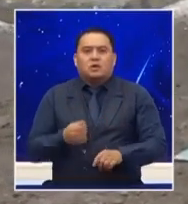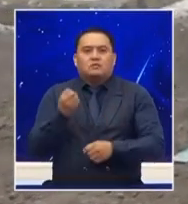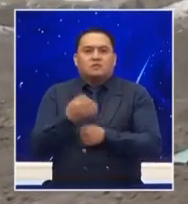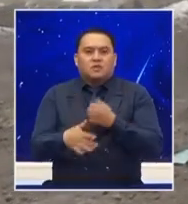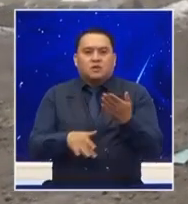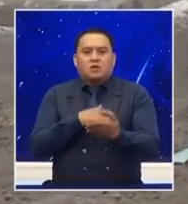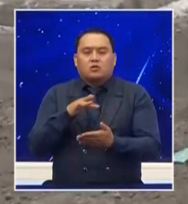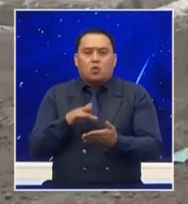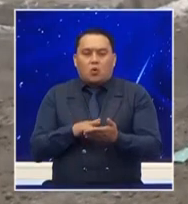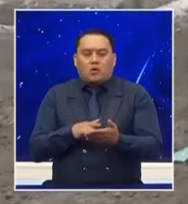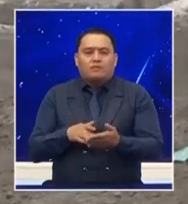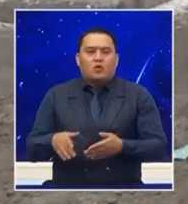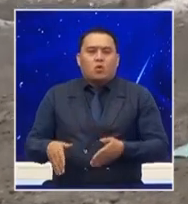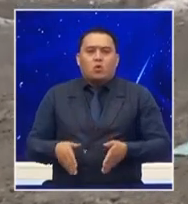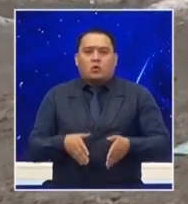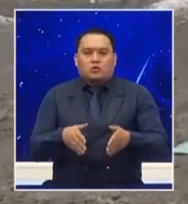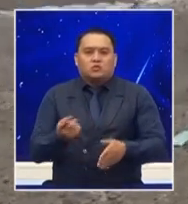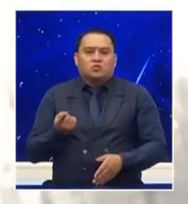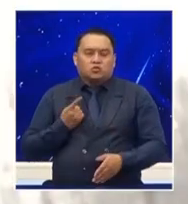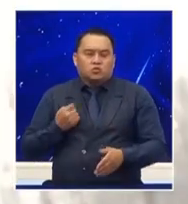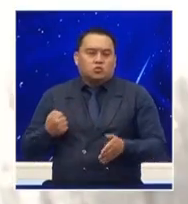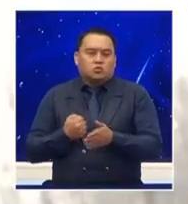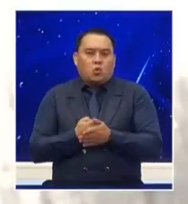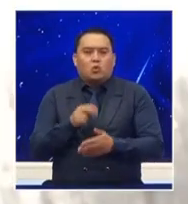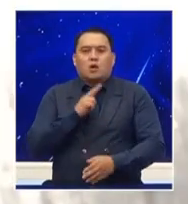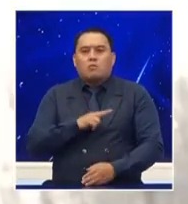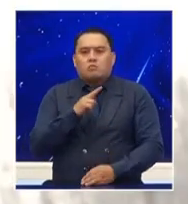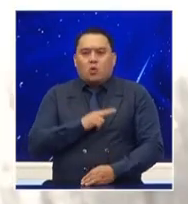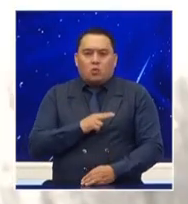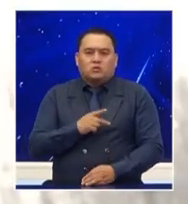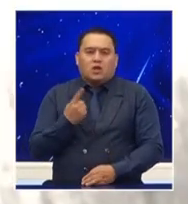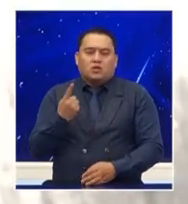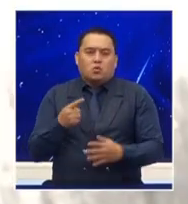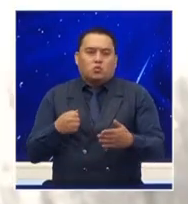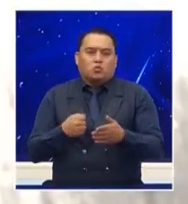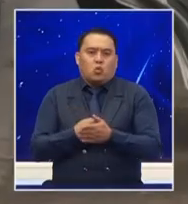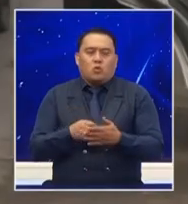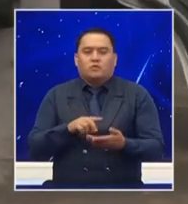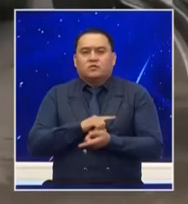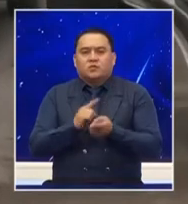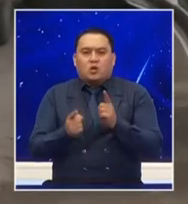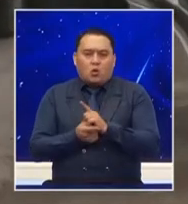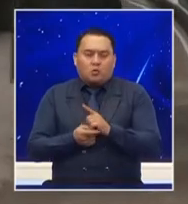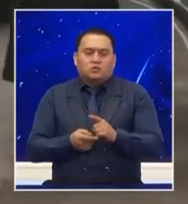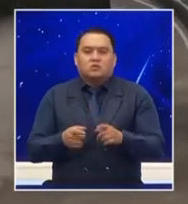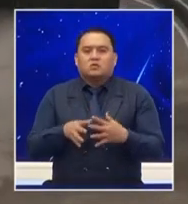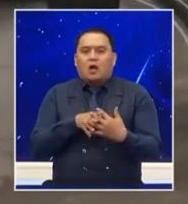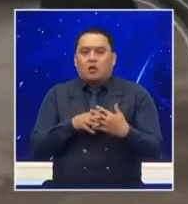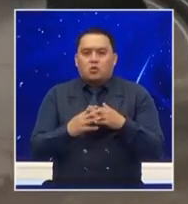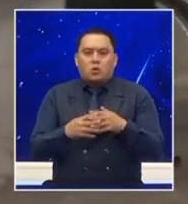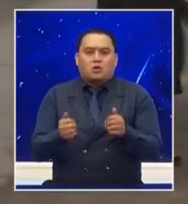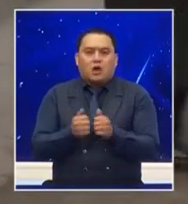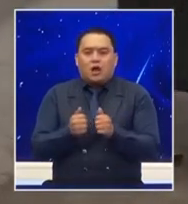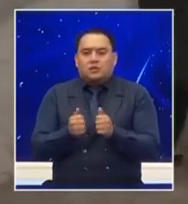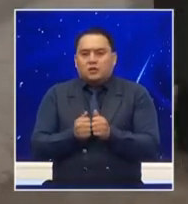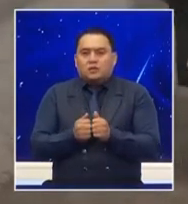эпицентре дорожного затора, они вынуждены часами добираться до работы или из одного села в другое. К тому же сам поселок находится в